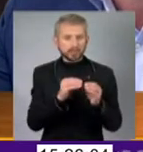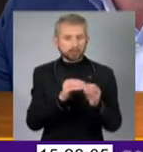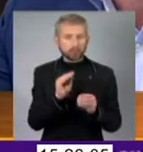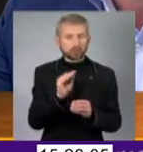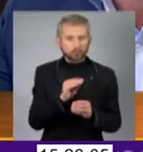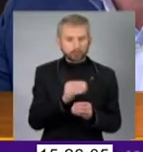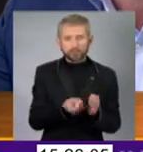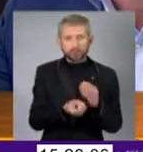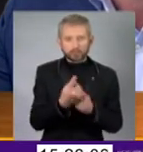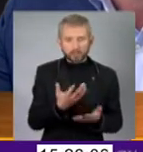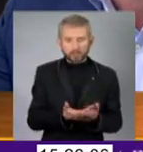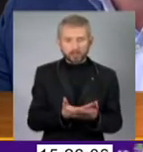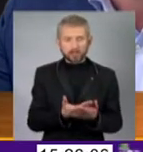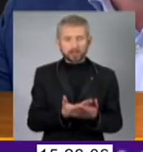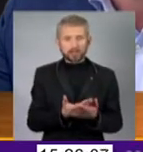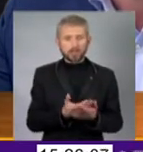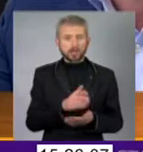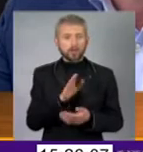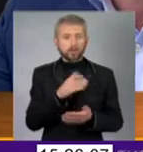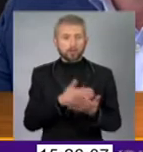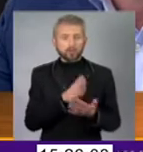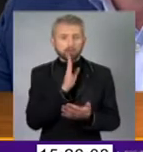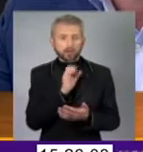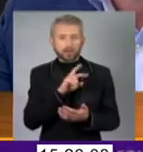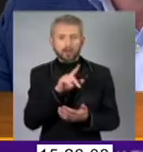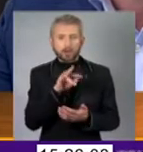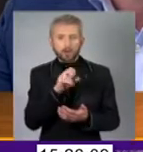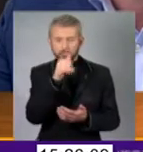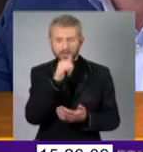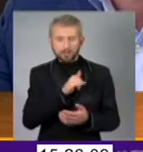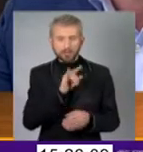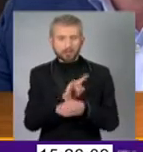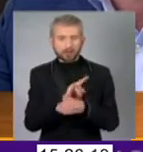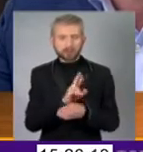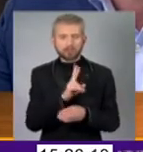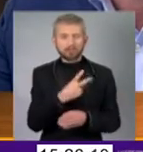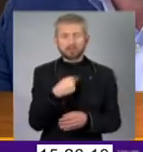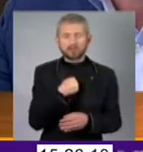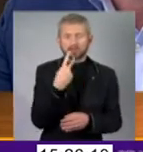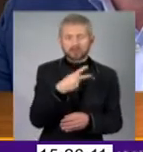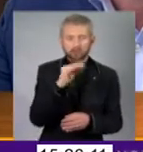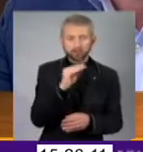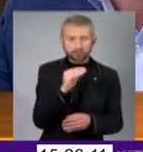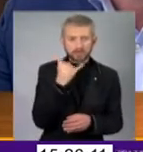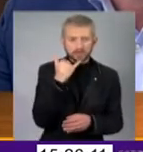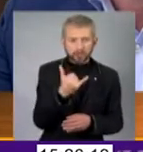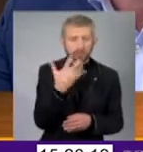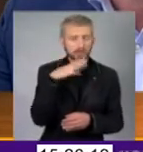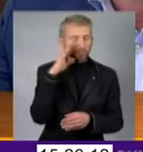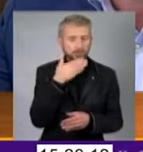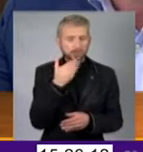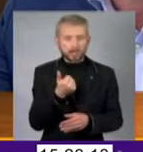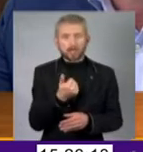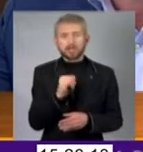жовтня появилася. Саме ось пані Альона надасть збрехати. Я і 20 жовтня планував, що води не було, і 25